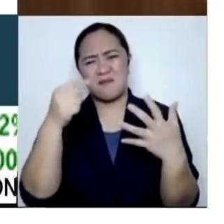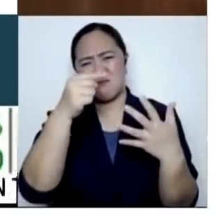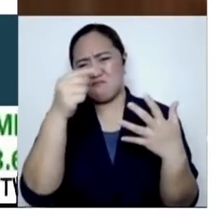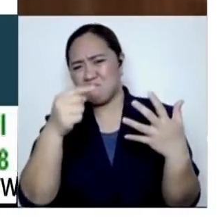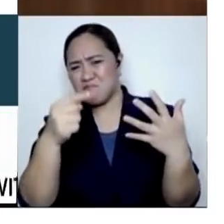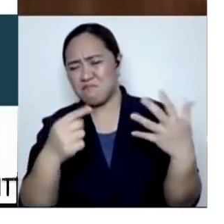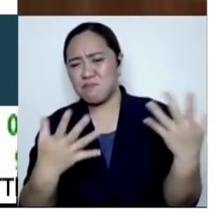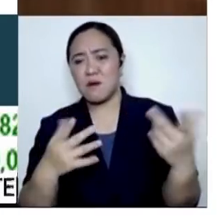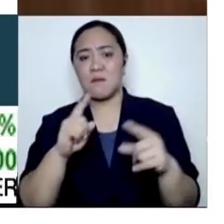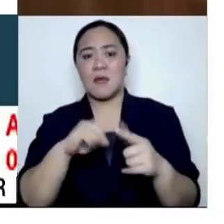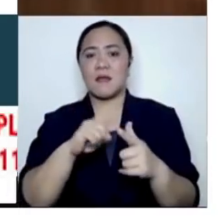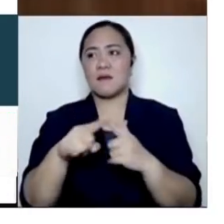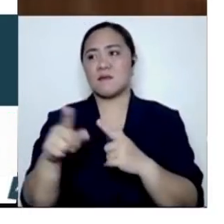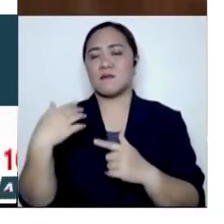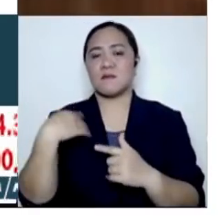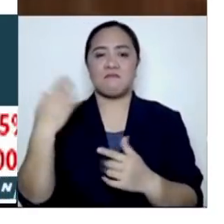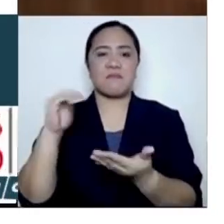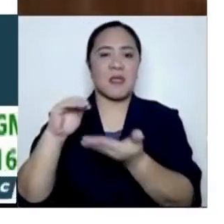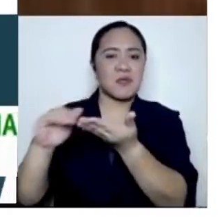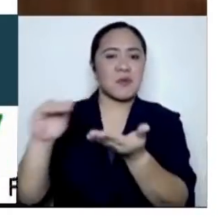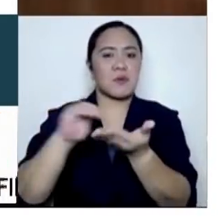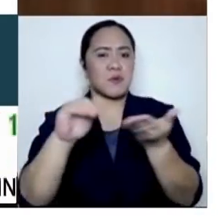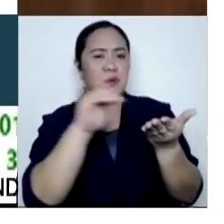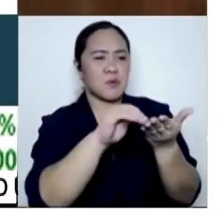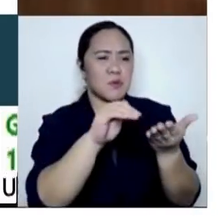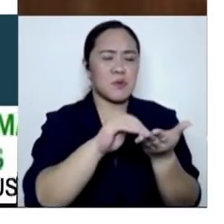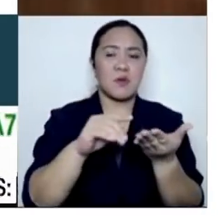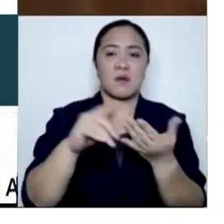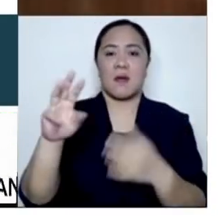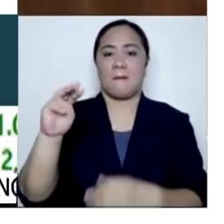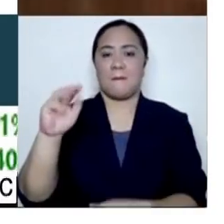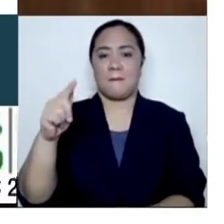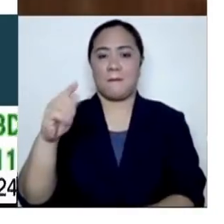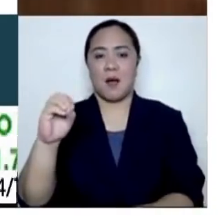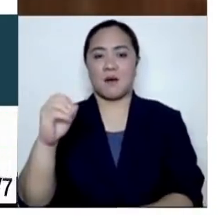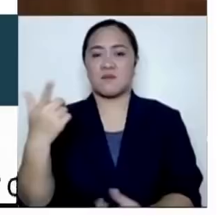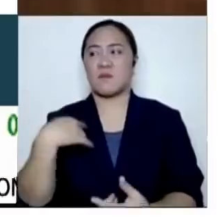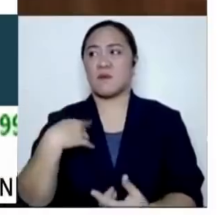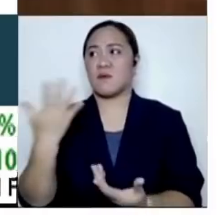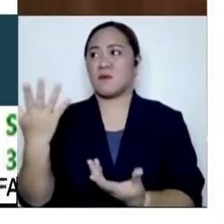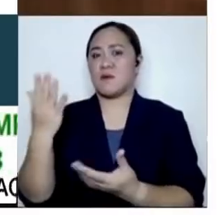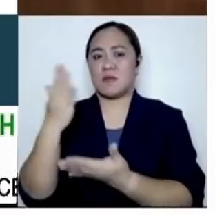napaka-ilag ng ilag. Wala na naman si Mago, nawala yan sila Bargani.